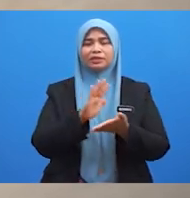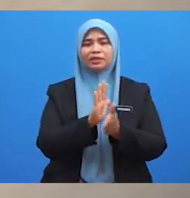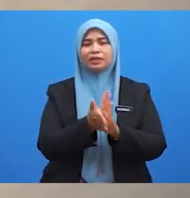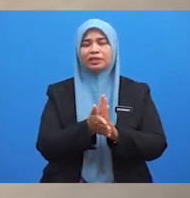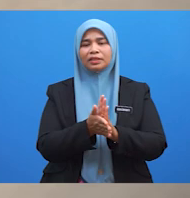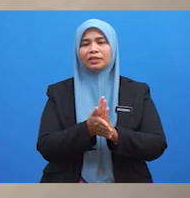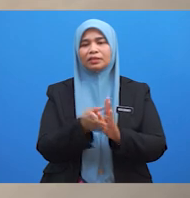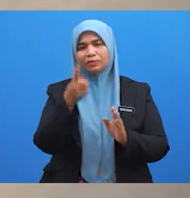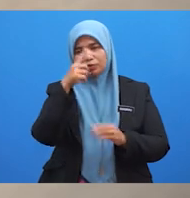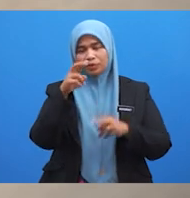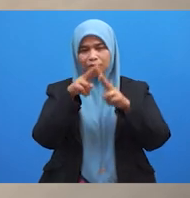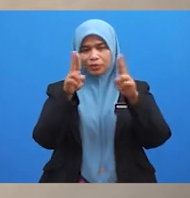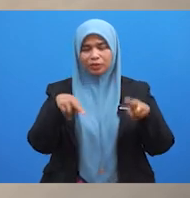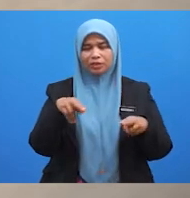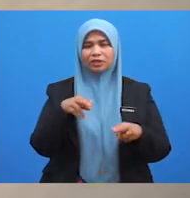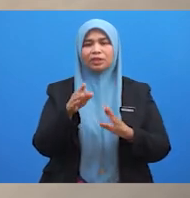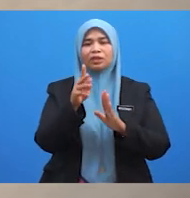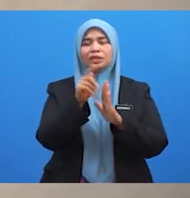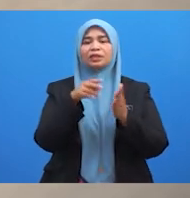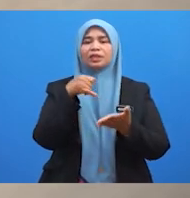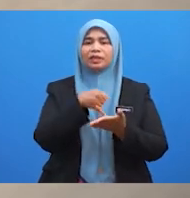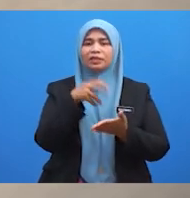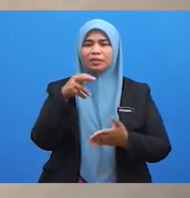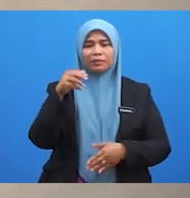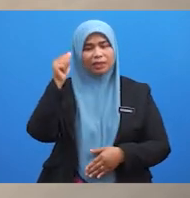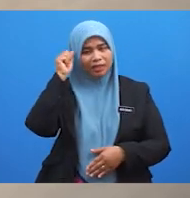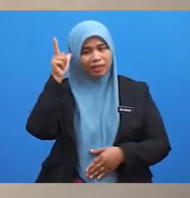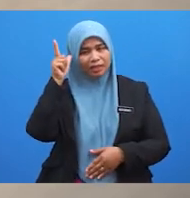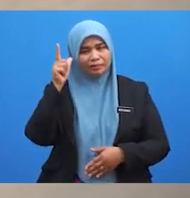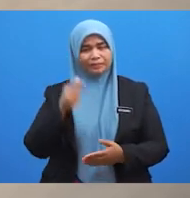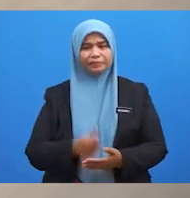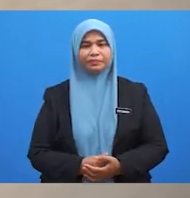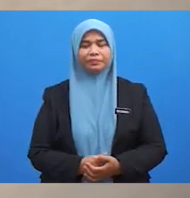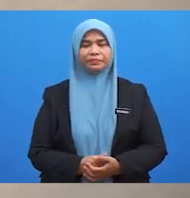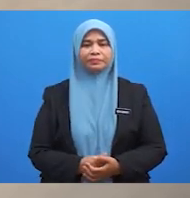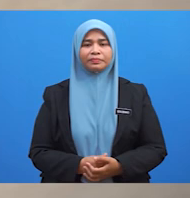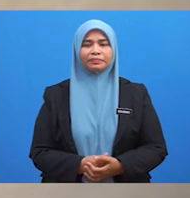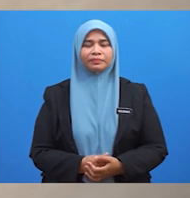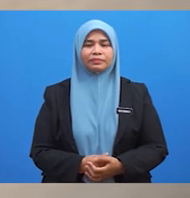medium menguji ketajaman akal seseorang.